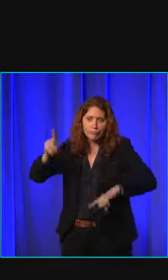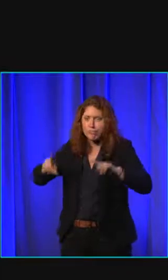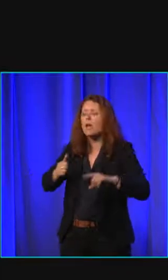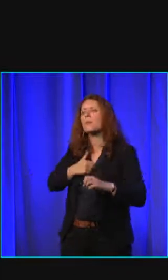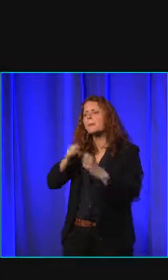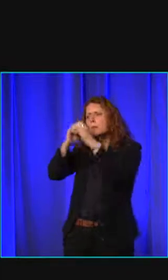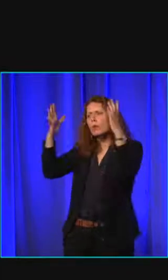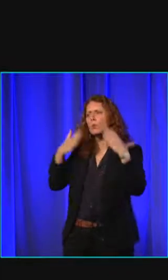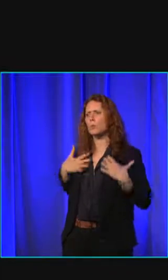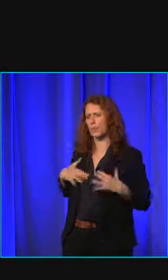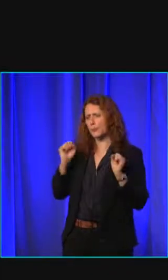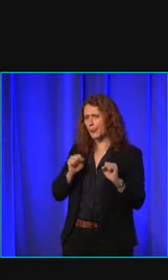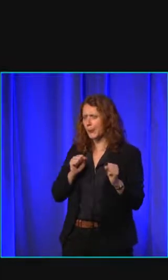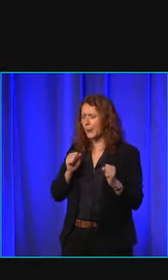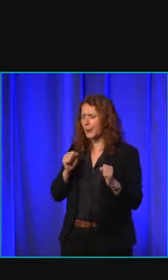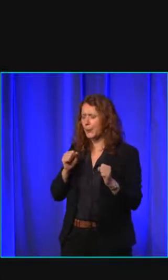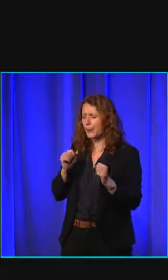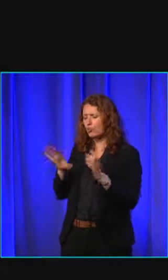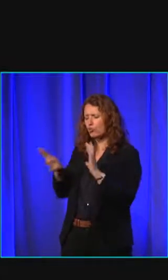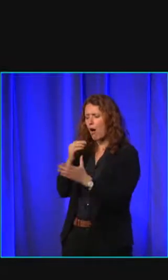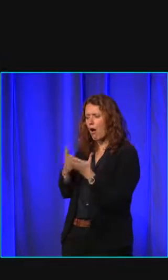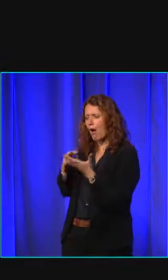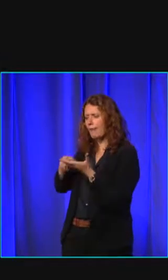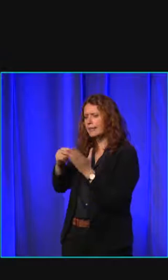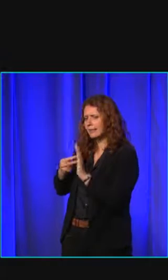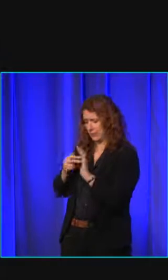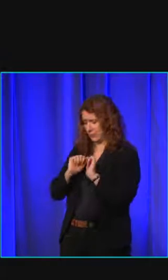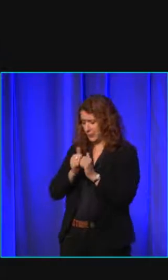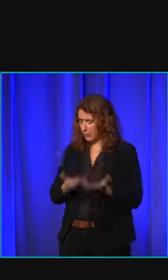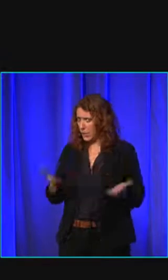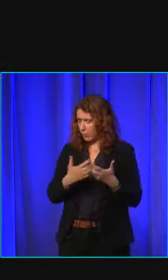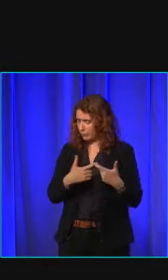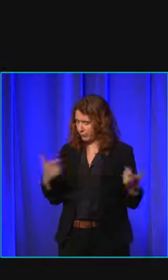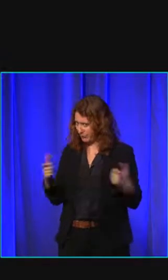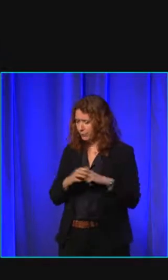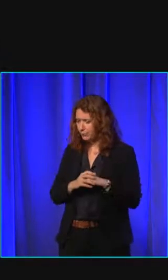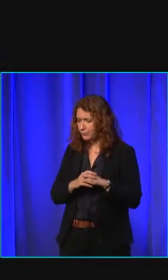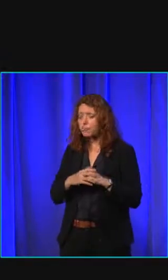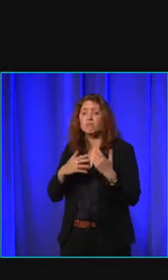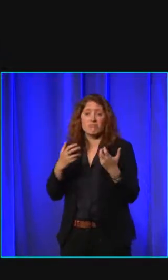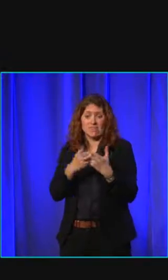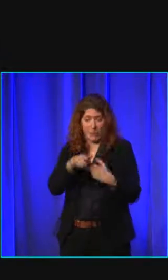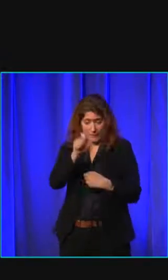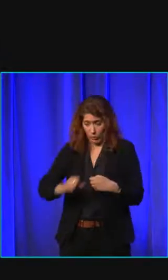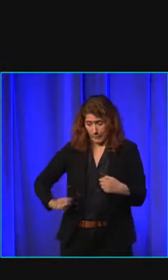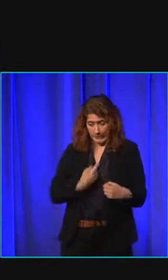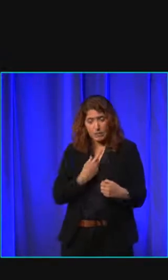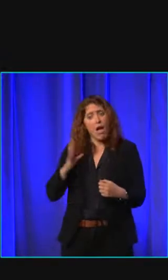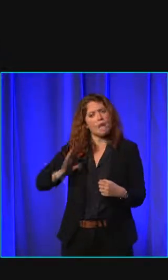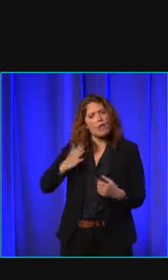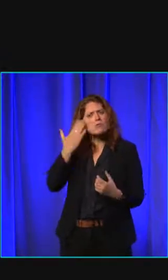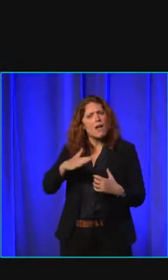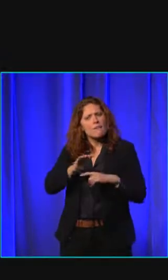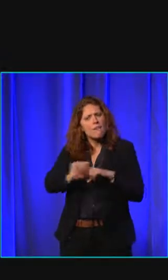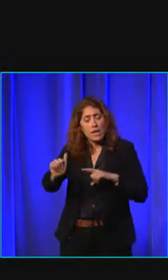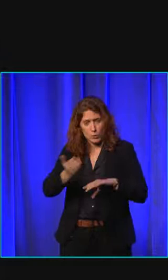motrice dans plusieurs cas pour se réapproprier des gestes élémentaires. Quand le sportif est blessé, il savait faire les